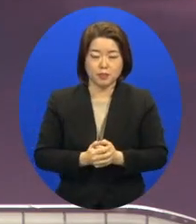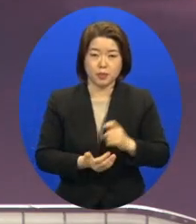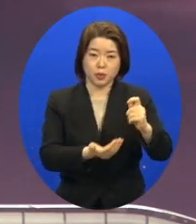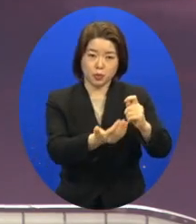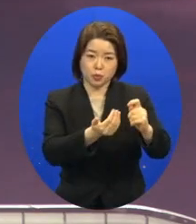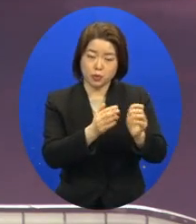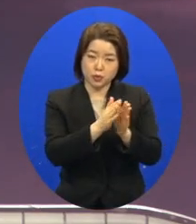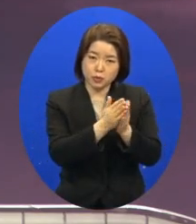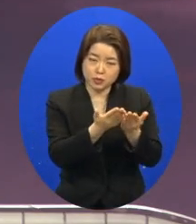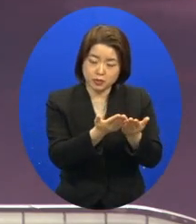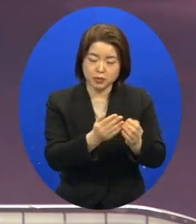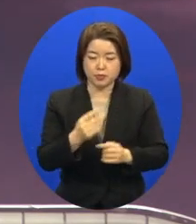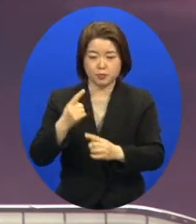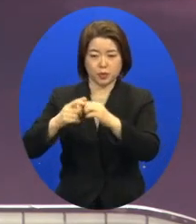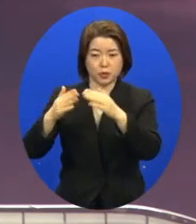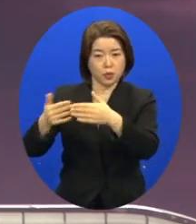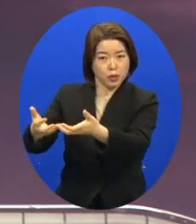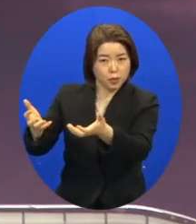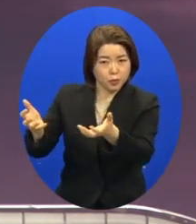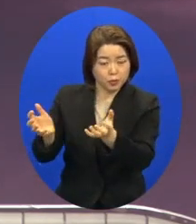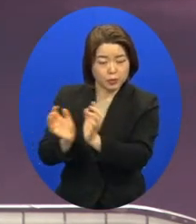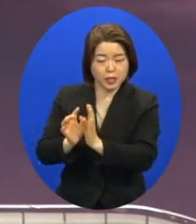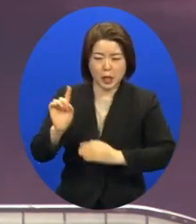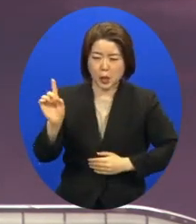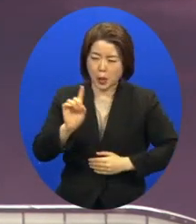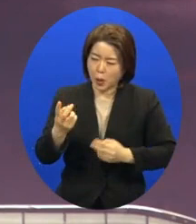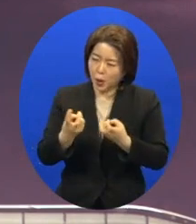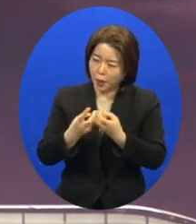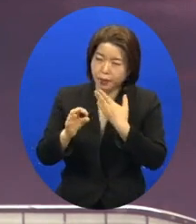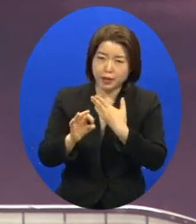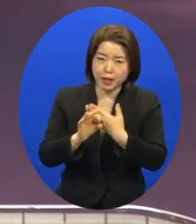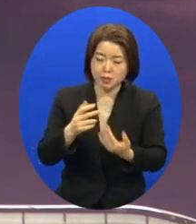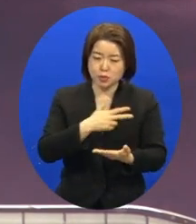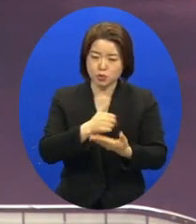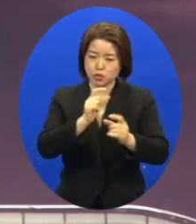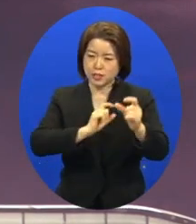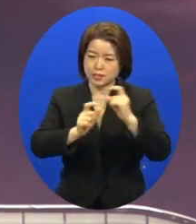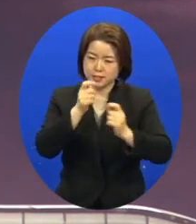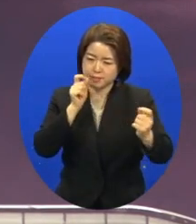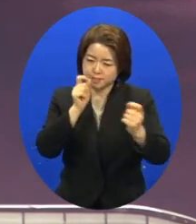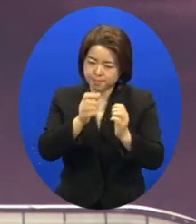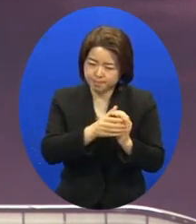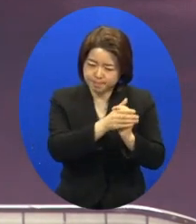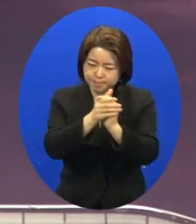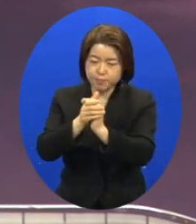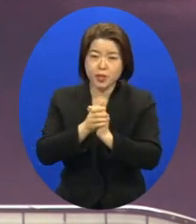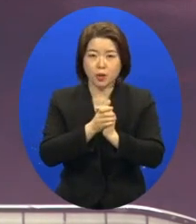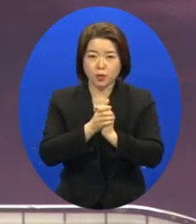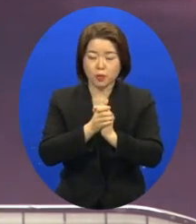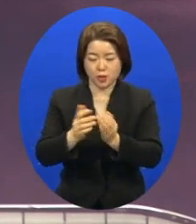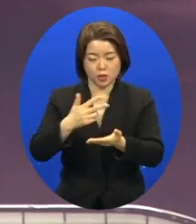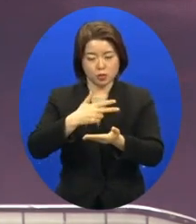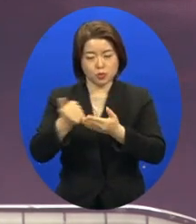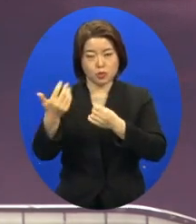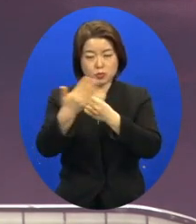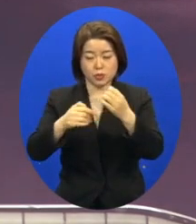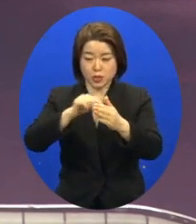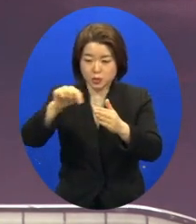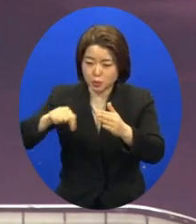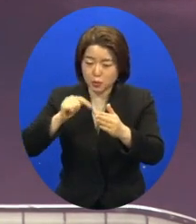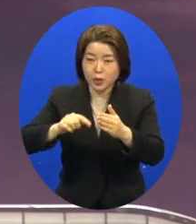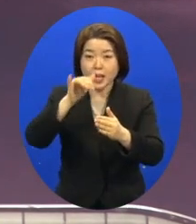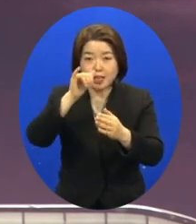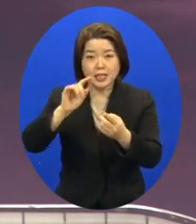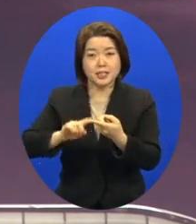고린도전서는 교회 공동체가 어떻게 하면 주님과 더 친밀해지고 또 주님의 은혜 가운데 있을 수 있겠는지를